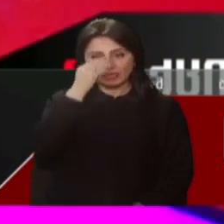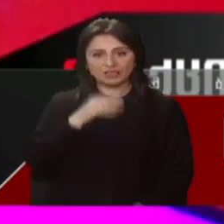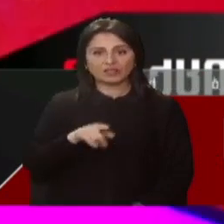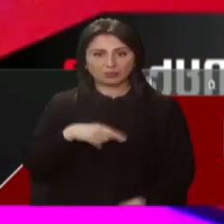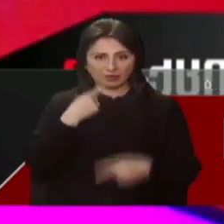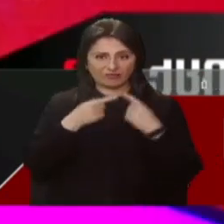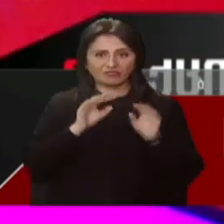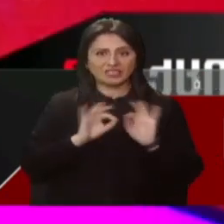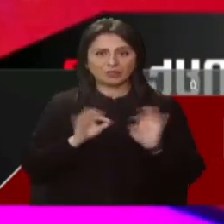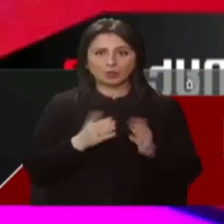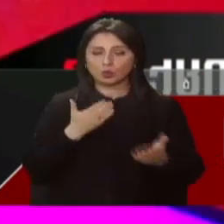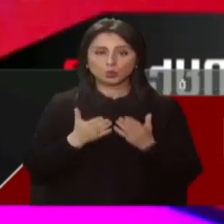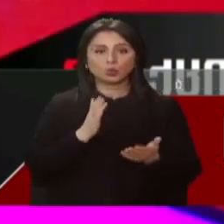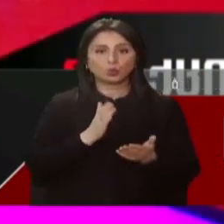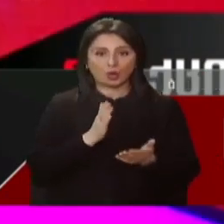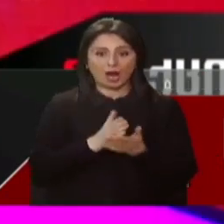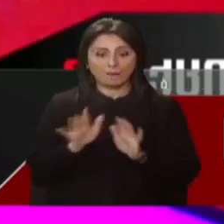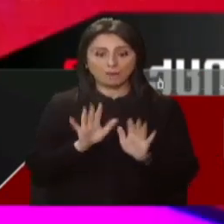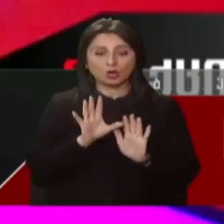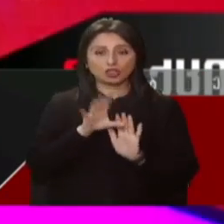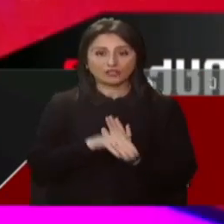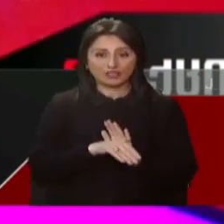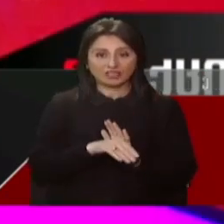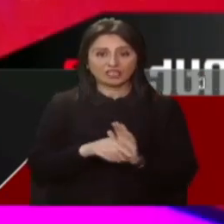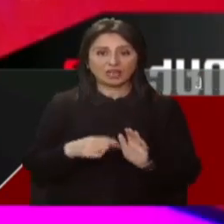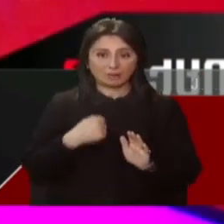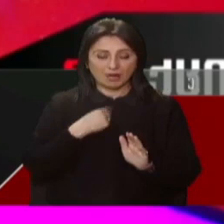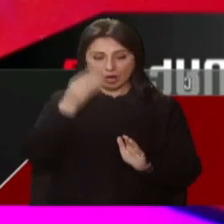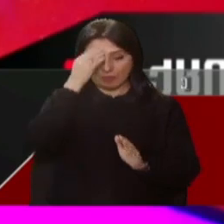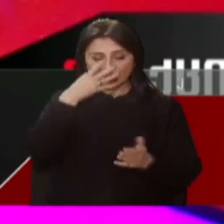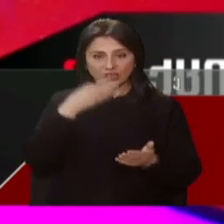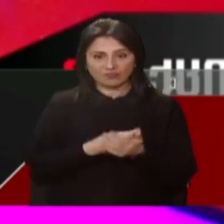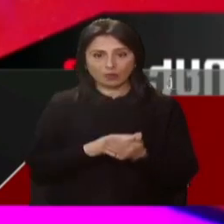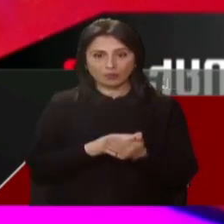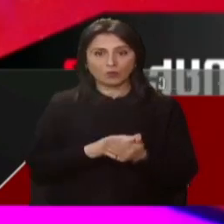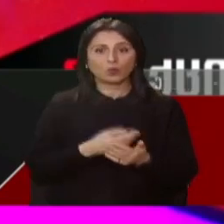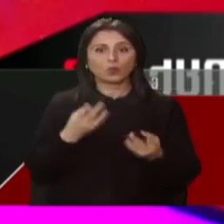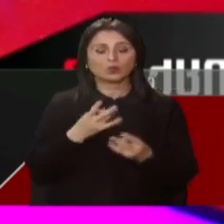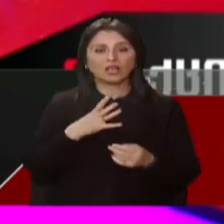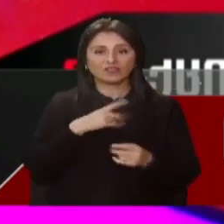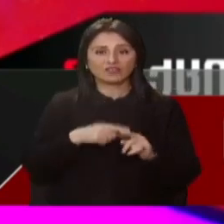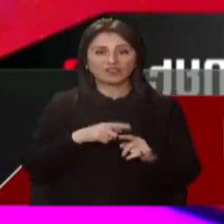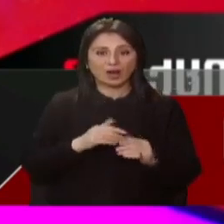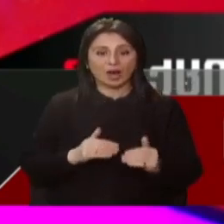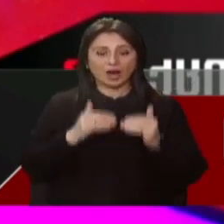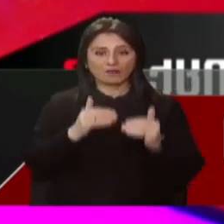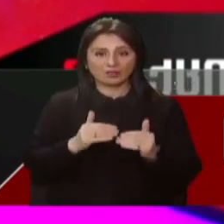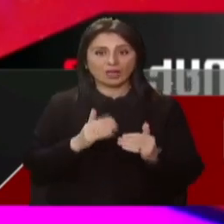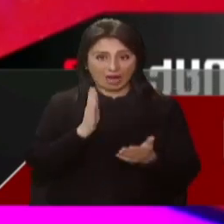ამაზე ვისაუბრებთ, თუ არიან ამ პროცესებში ჩართული და მემარჩენე პოზიცია, რომელსაც გვგიანებთ, უნდა იყვნენ ავანსცენაზე და